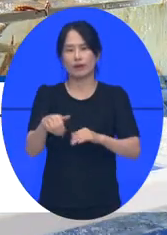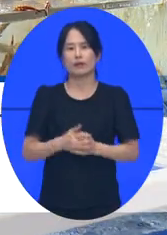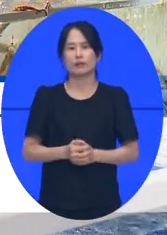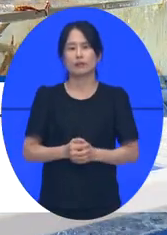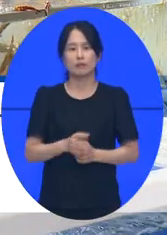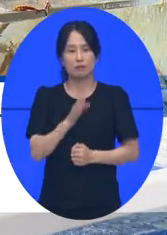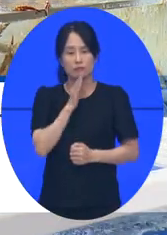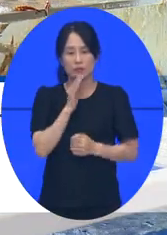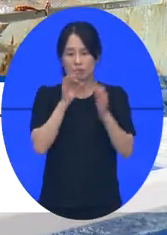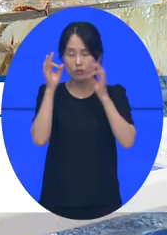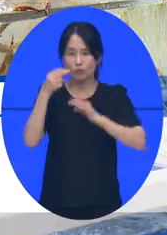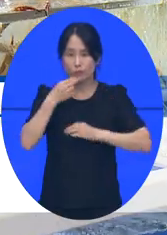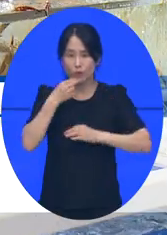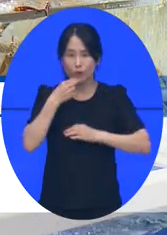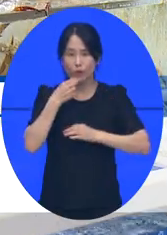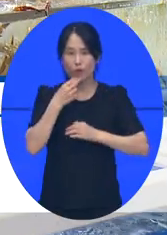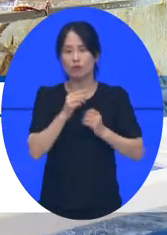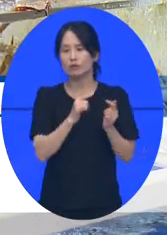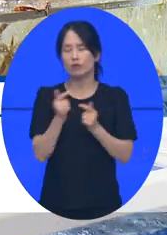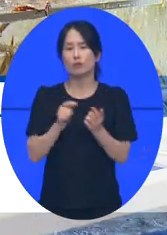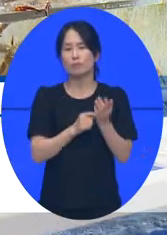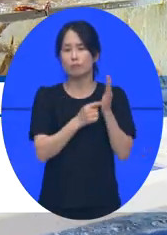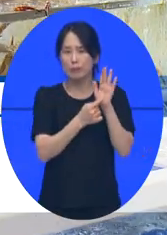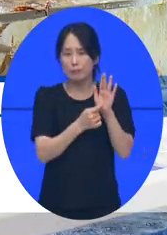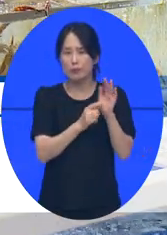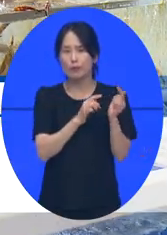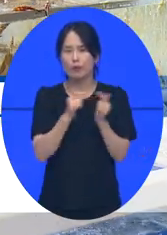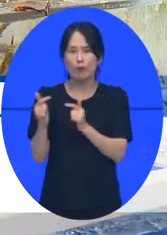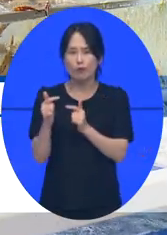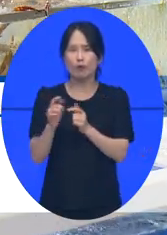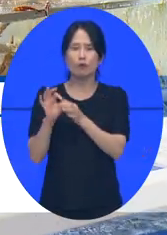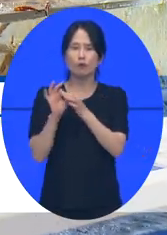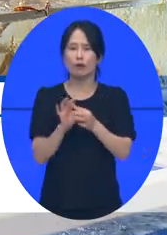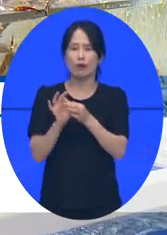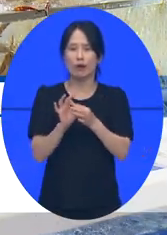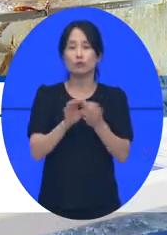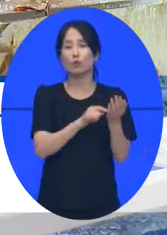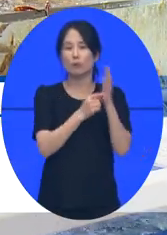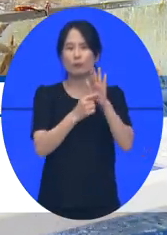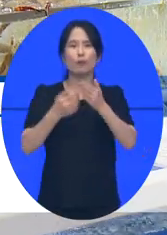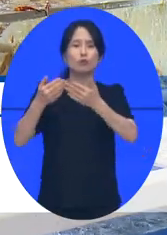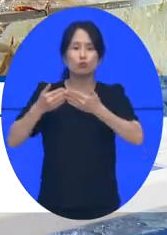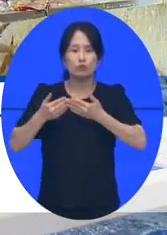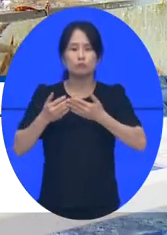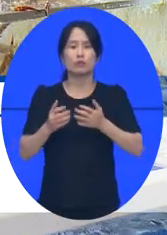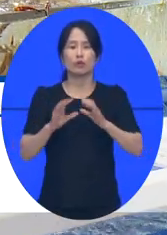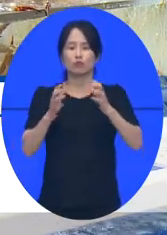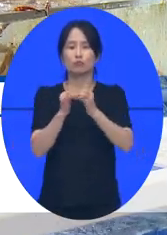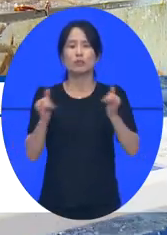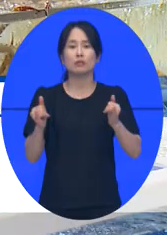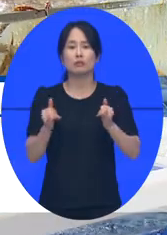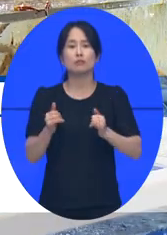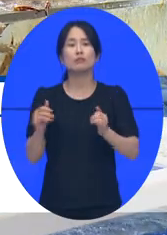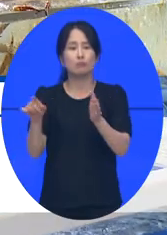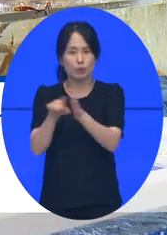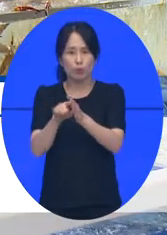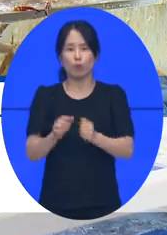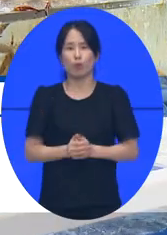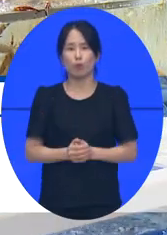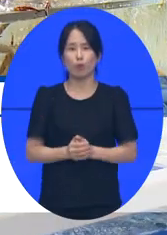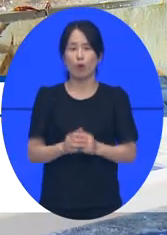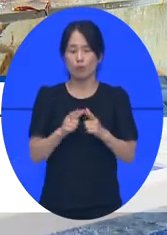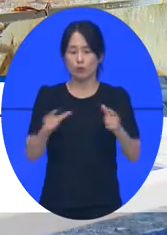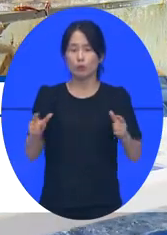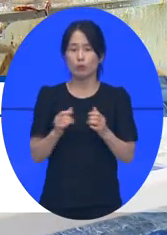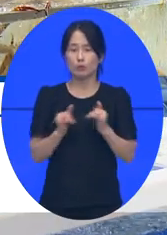안전한지, 그러니까 여러 검사나 여러 발표나 여러 여론이나 그런 걸 계속 발표를 해주셔야 국민한테 신뢰도 가고 일반 소비자도